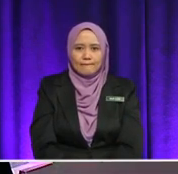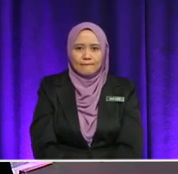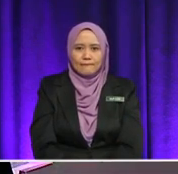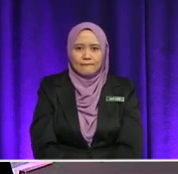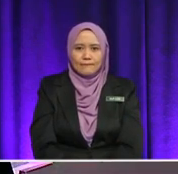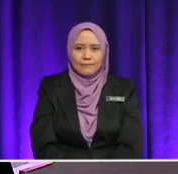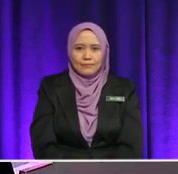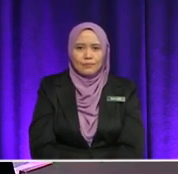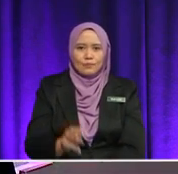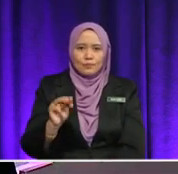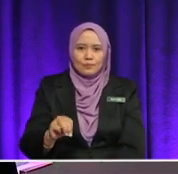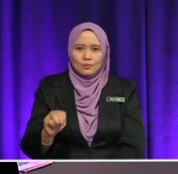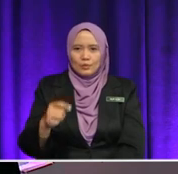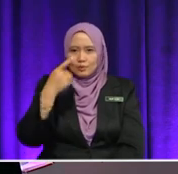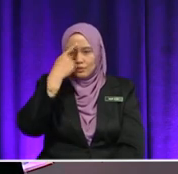seluruhkan